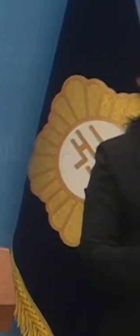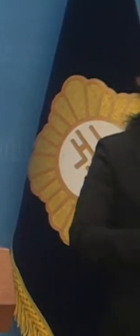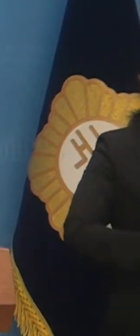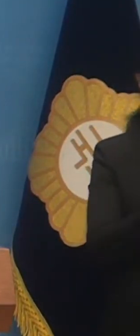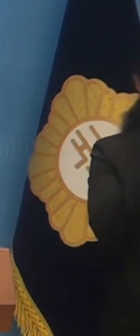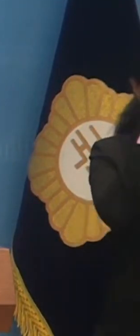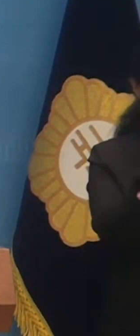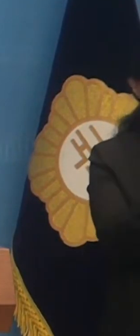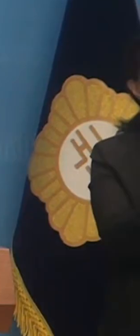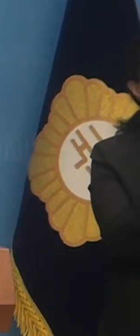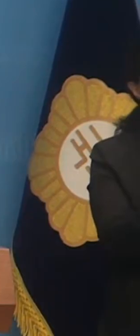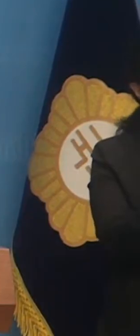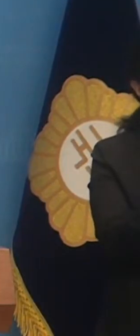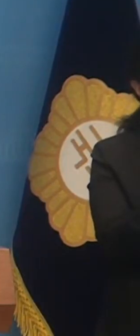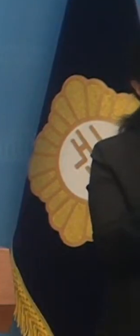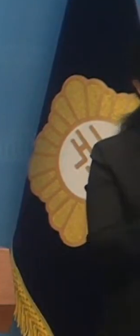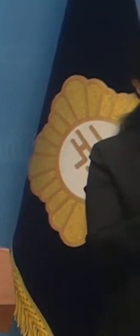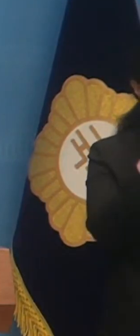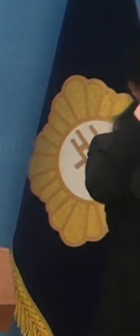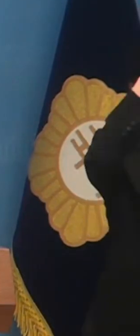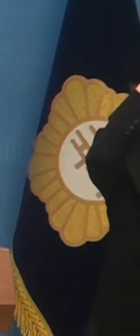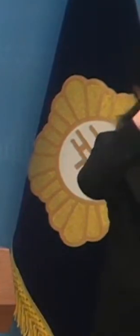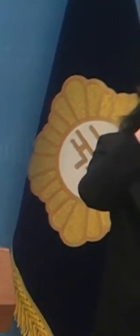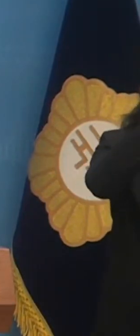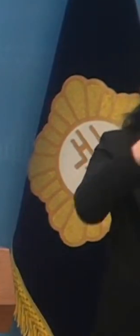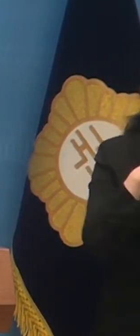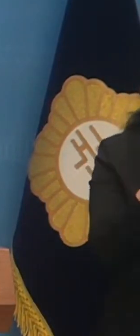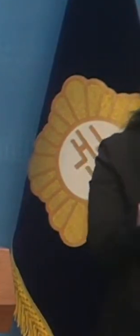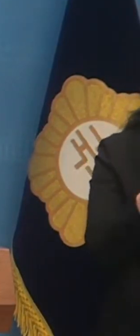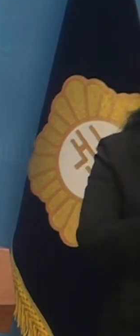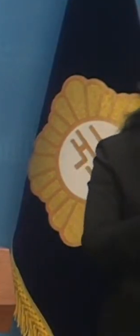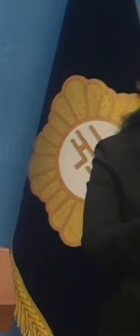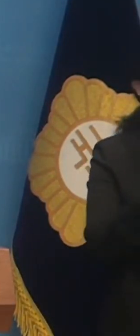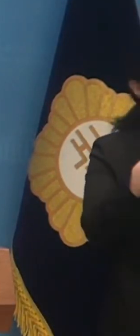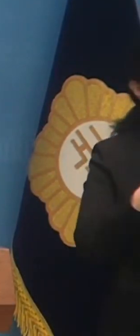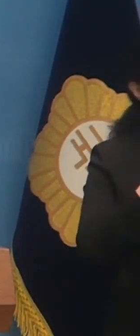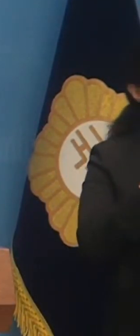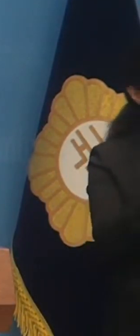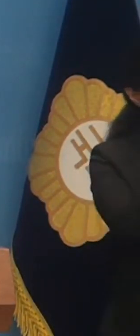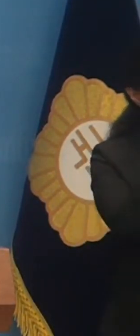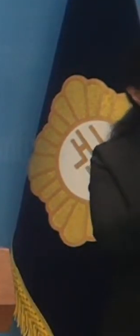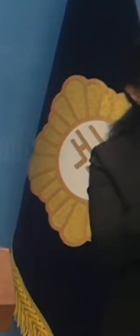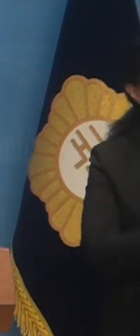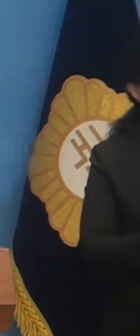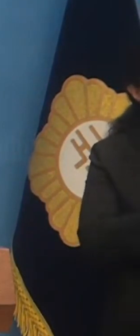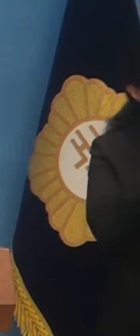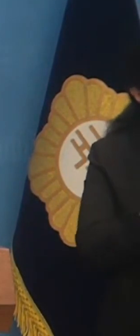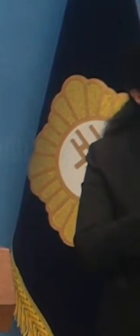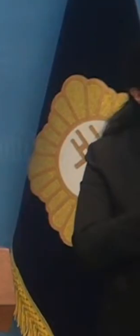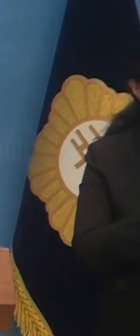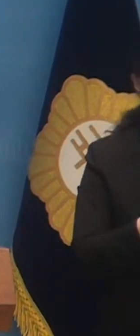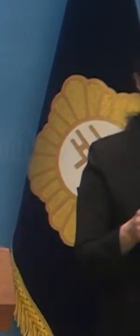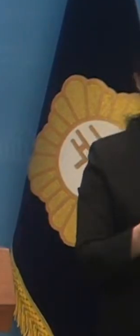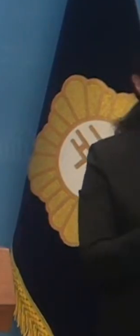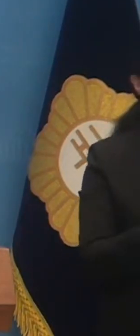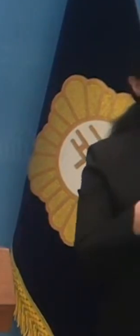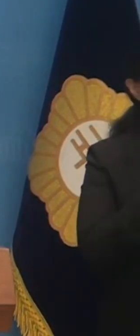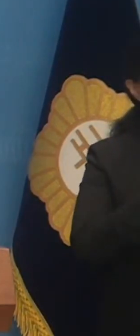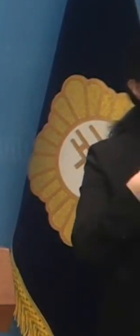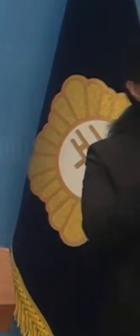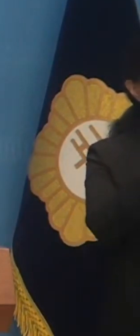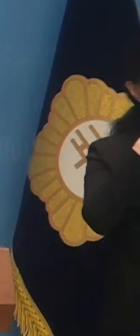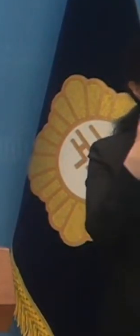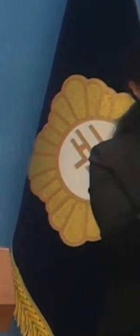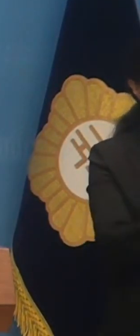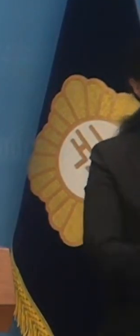수계 윤석열이 경찰의 출석 요구에 망신주의라는 궤변을 쏟아내며 출석을 거부했습니다.